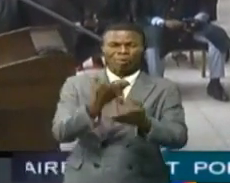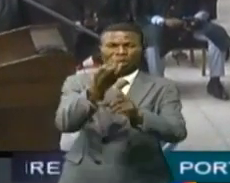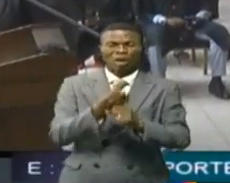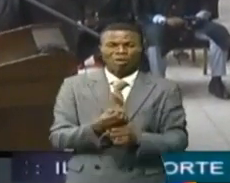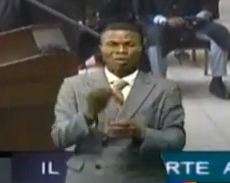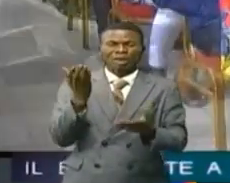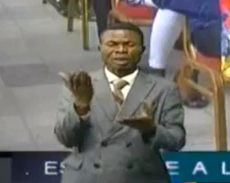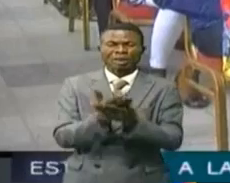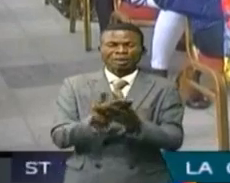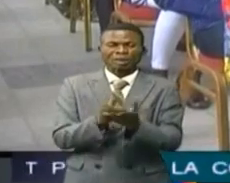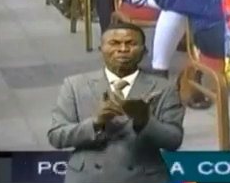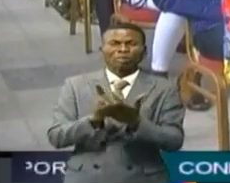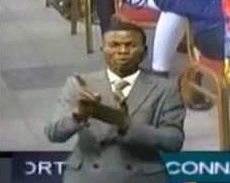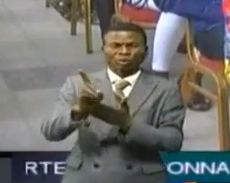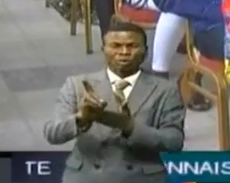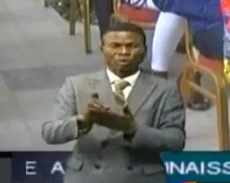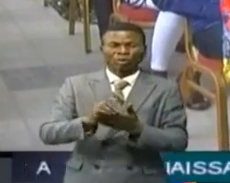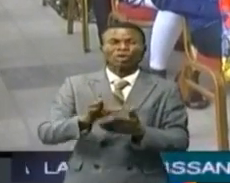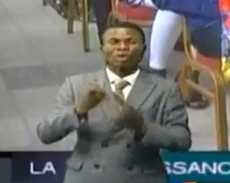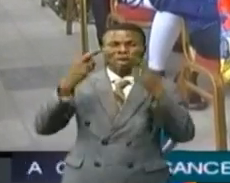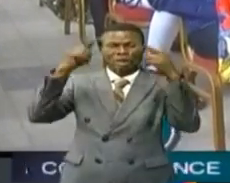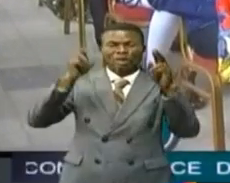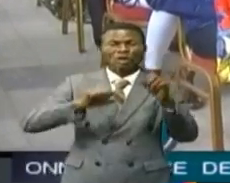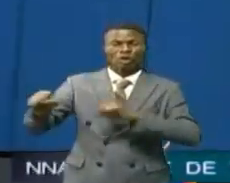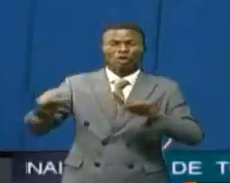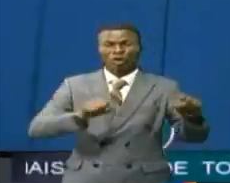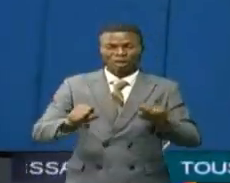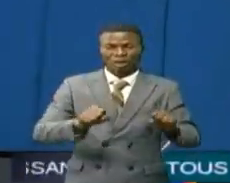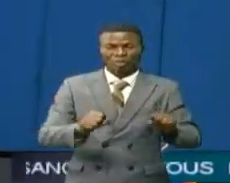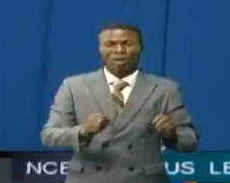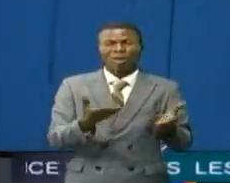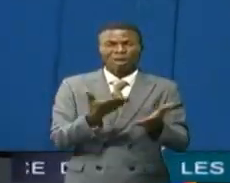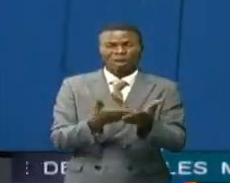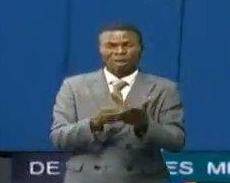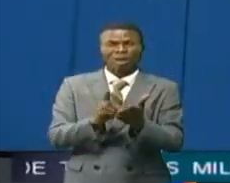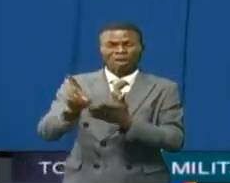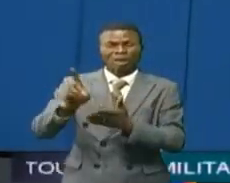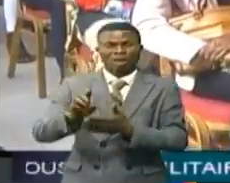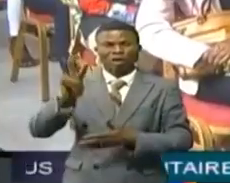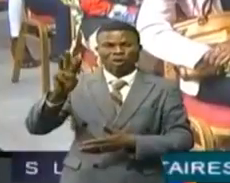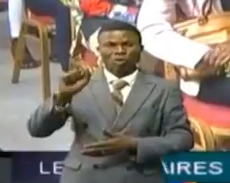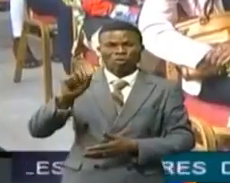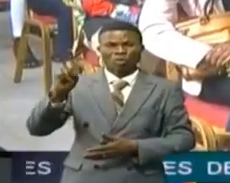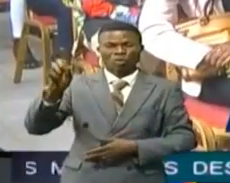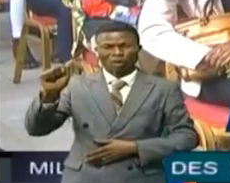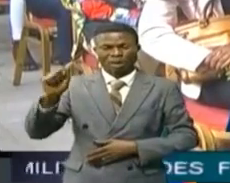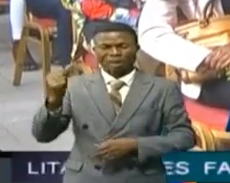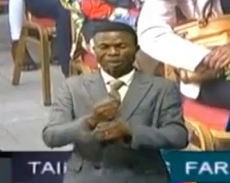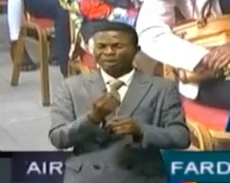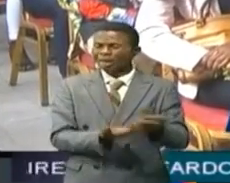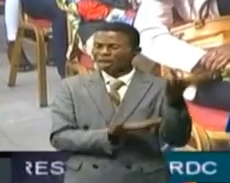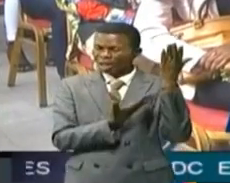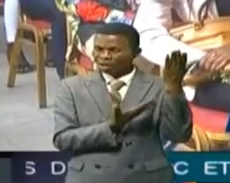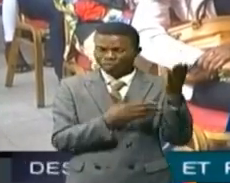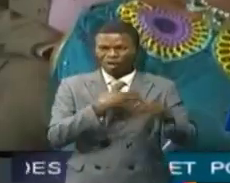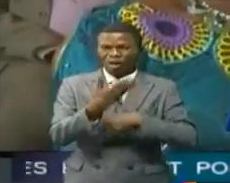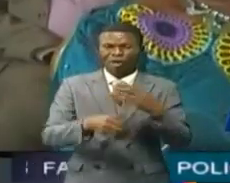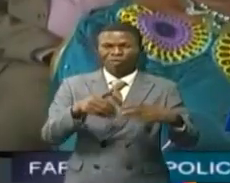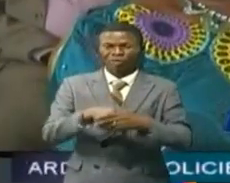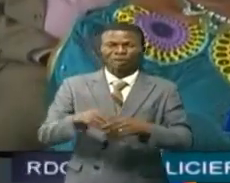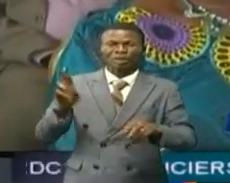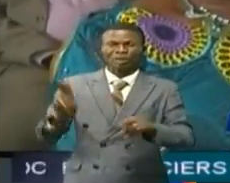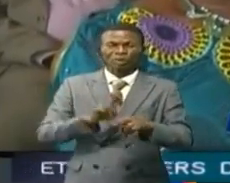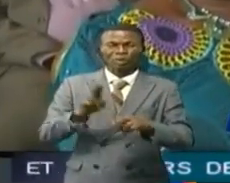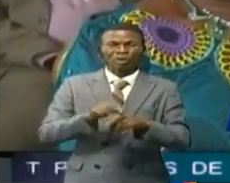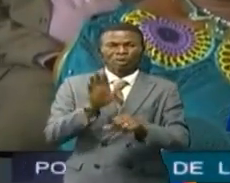de droit et réussir au test organisé à cet effet. En droit au HADA, ils ont un rôle important à jouer dans l'exécution